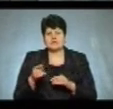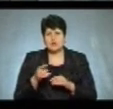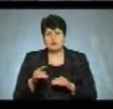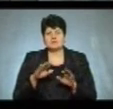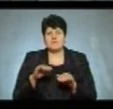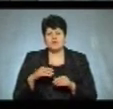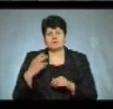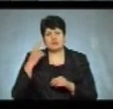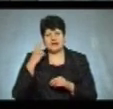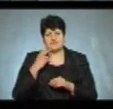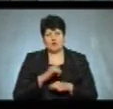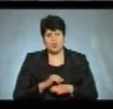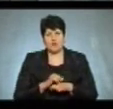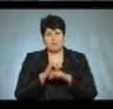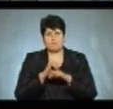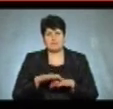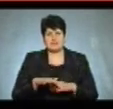а потім Київському майдані.